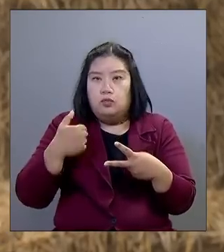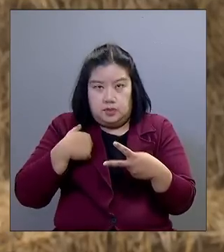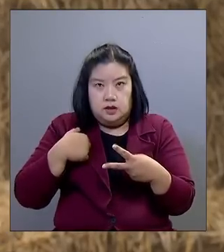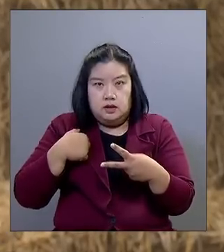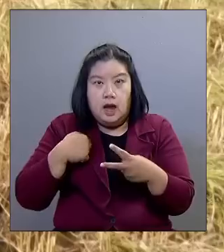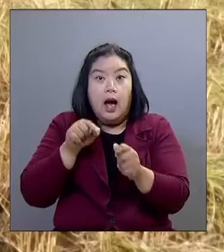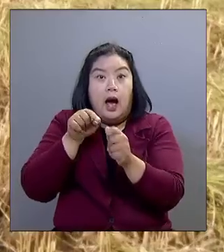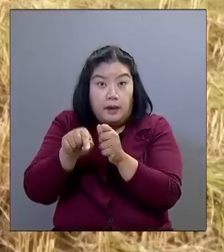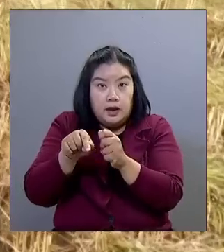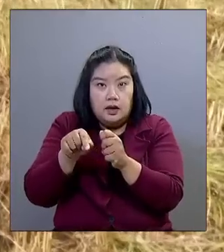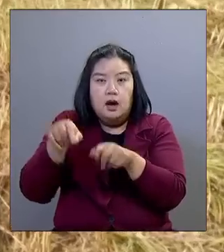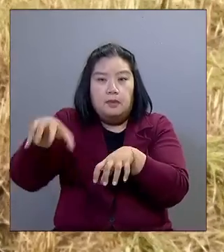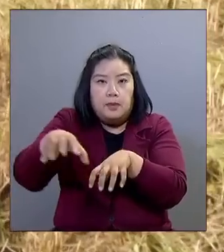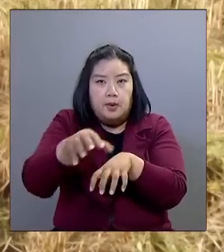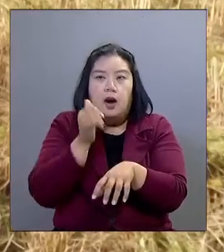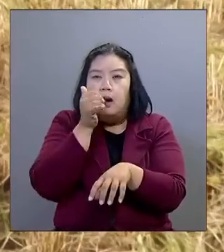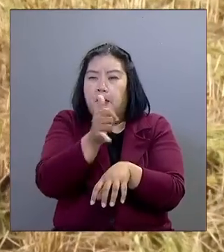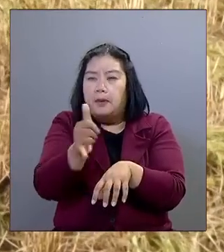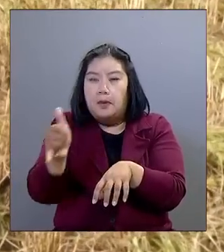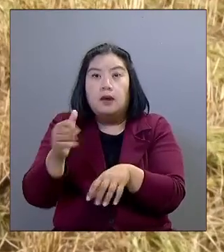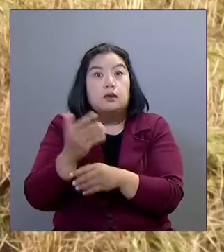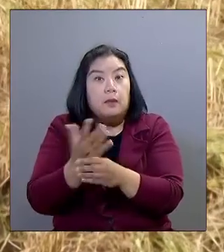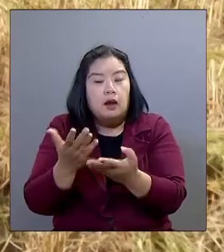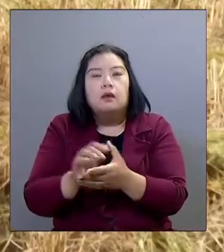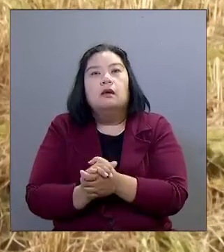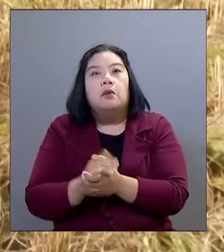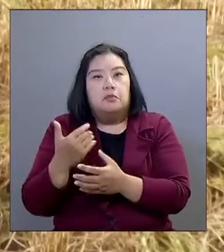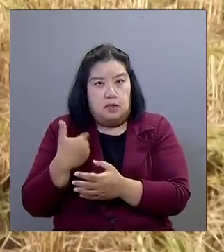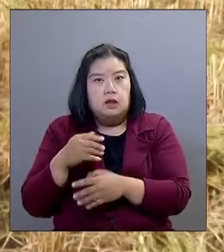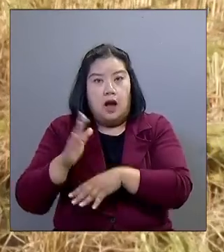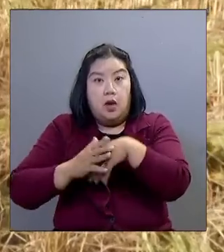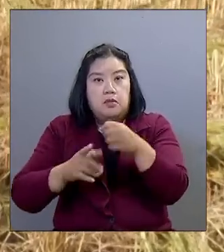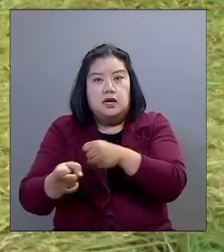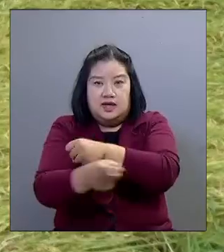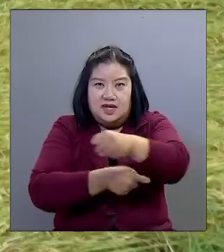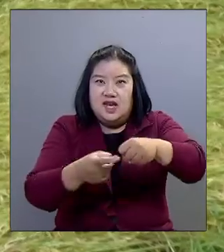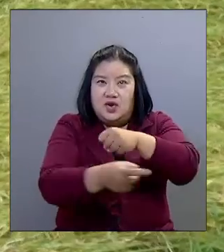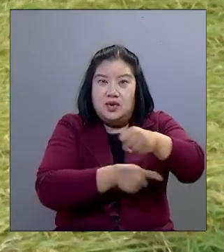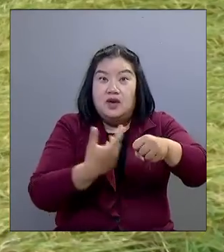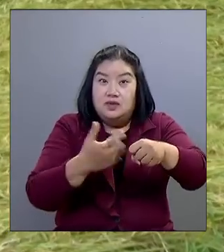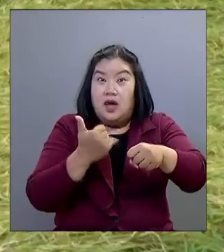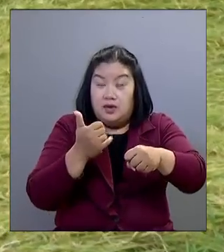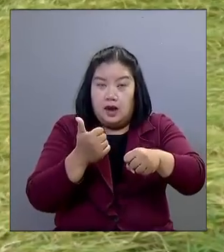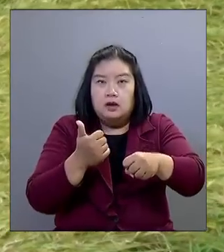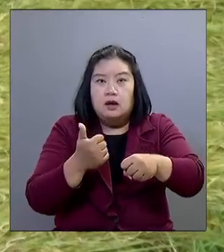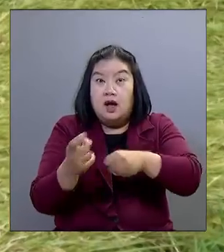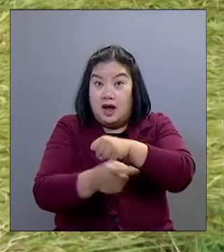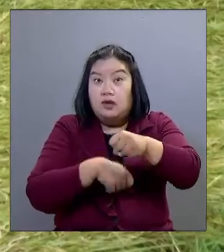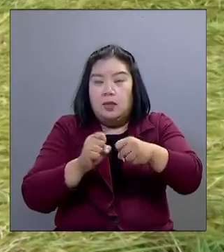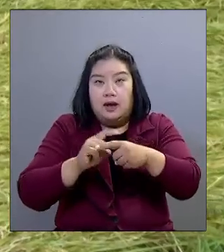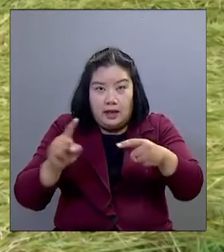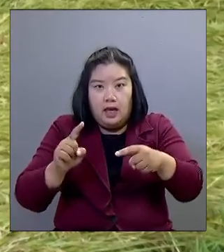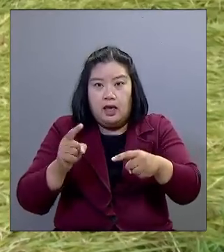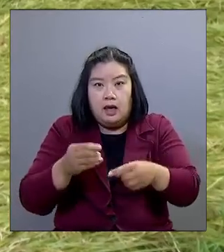เพราะว่าบางพื้นที่เขาทำนาแล้วแบบเกี่ยวแบบมืออะค่ะเพราะฉะนั้นเขาเกี่ยวเอาแต่รวงข้าวแต่ยังมีตอสัง